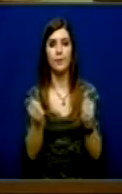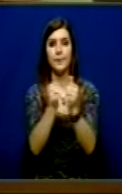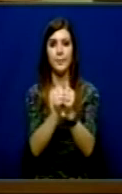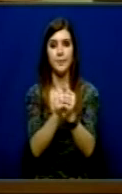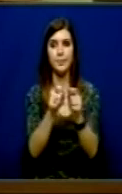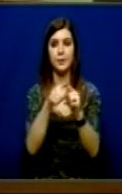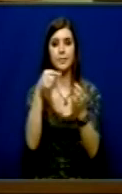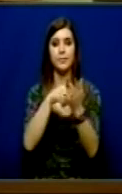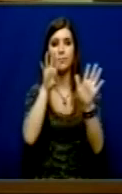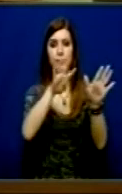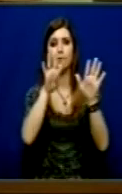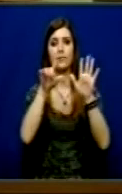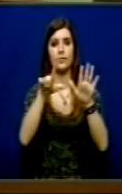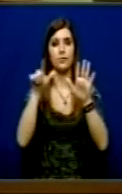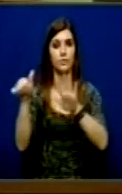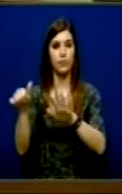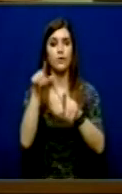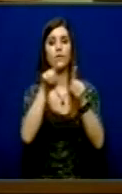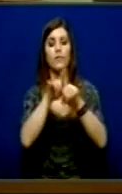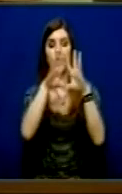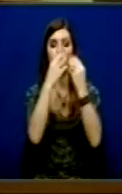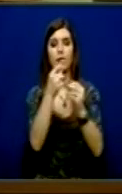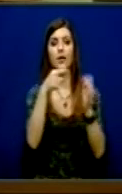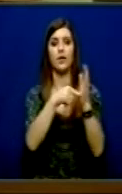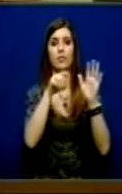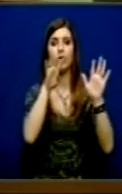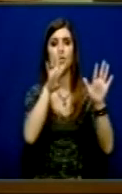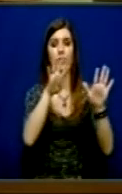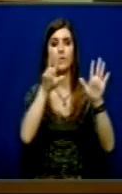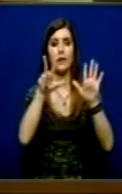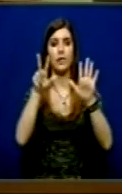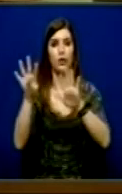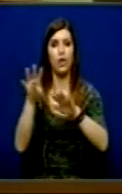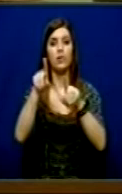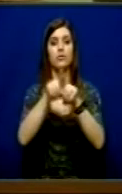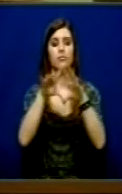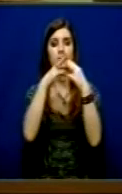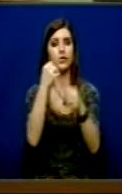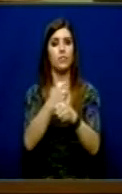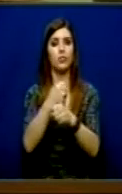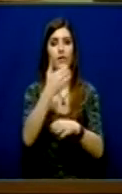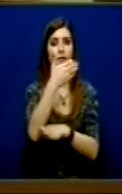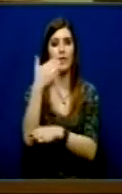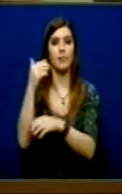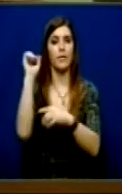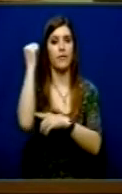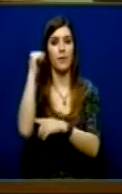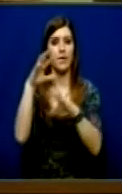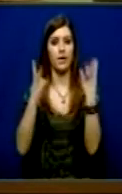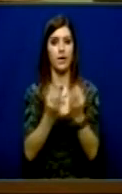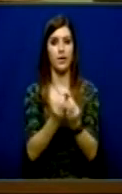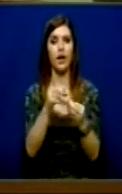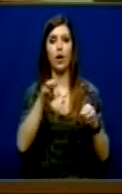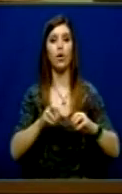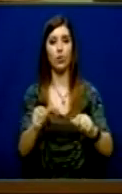vitit 1976 dhe ligjit për ndërmarrjet i vitit 1989. Në kuptim të legjislacionit që ishte në fuqi, prona shoqërore u